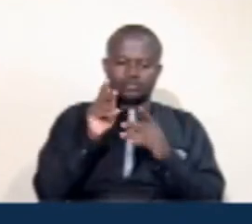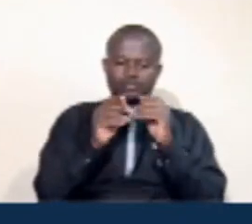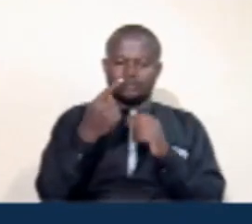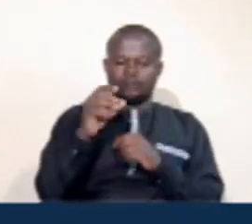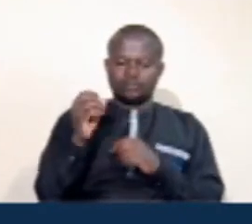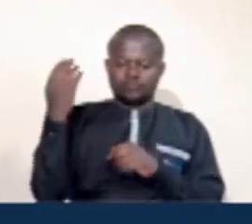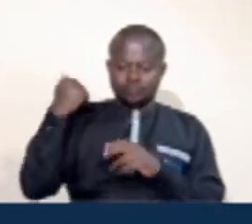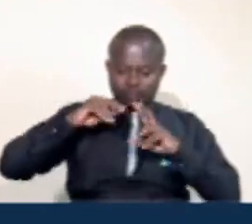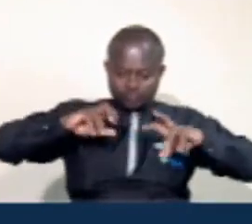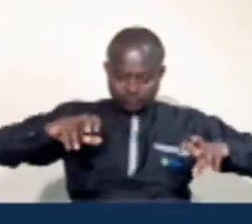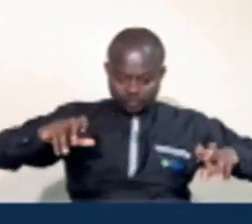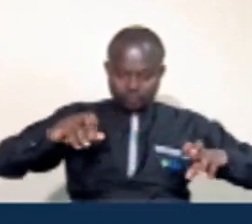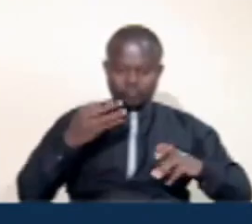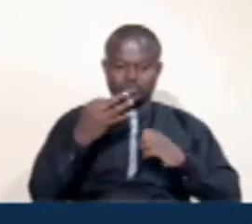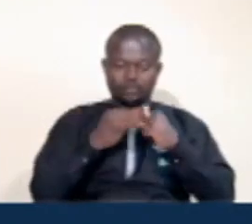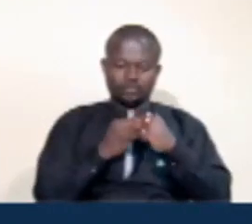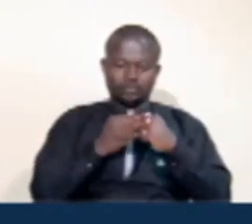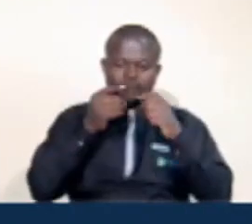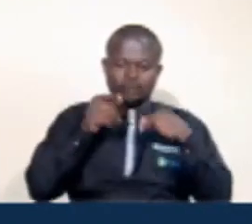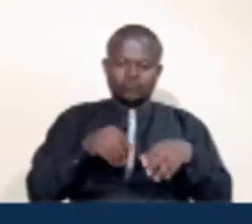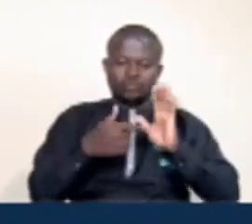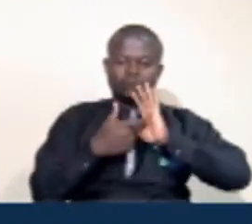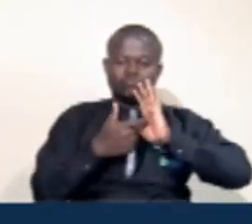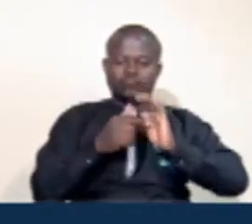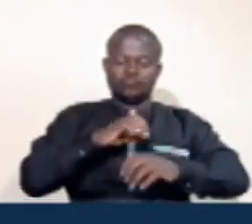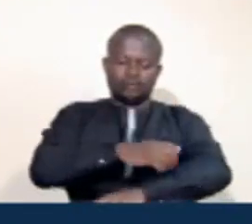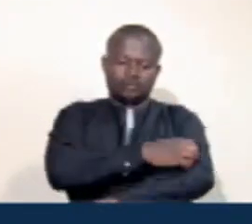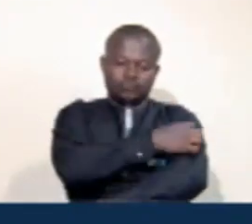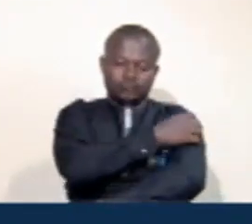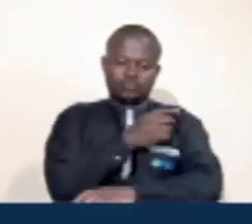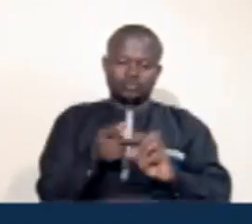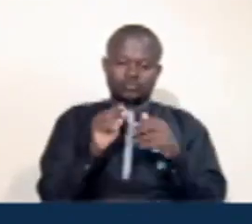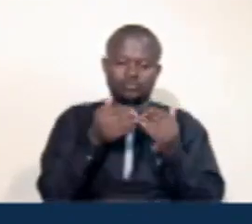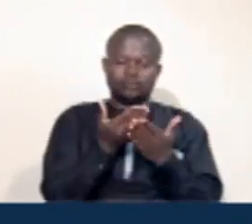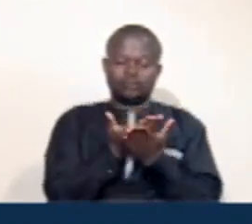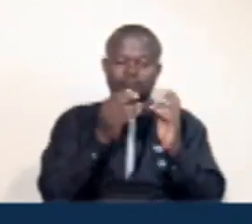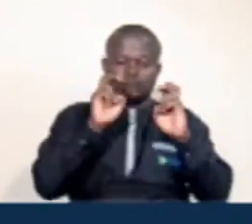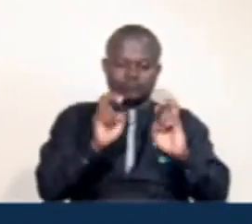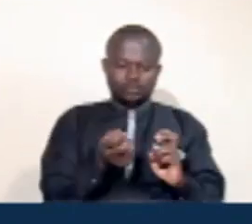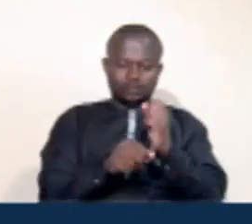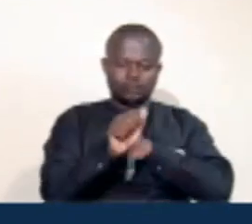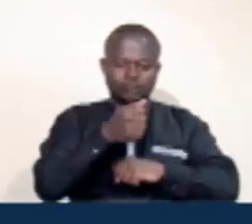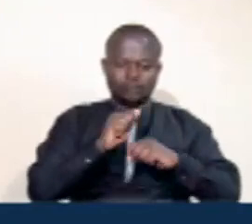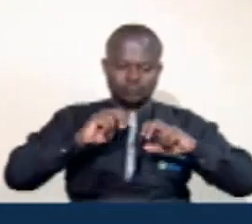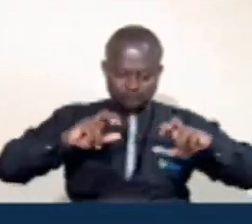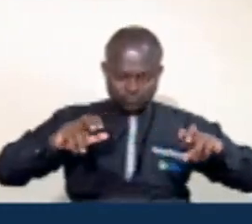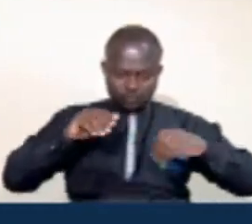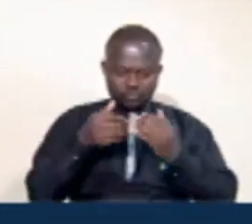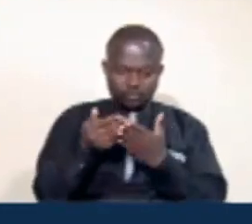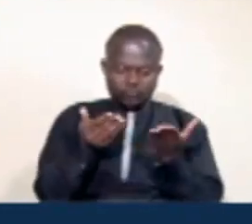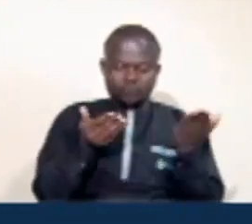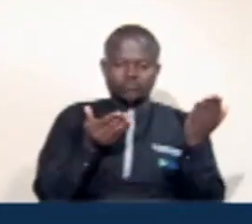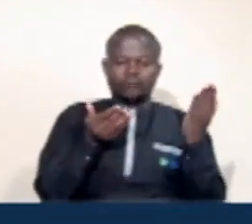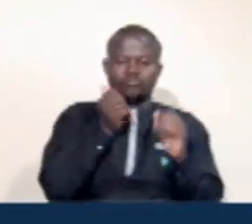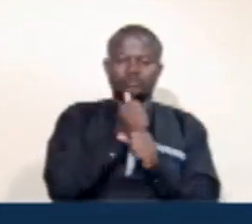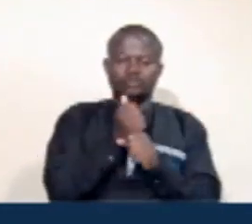gupima 38 babasanganye ibimenyetso bya kanseri y'uruhu bityo bakaba basaba ko ibikorwa byo gupima iyo kanseri